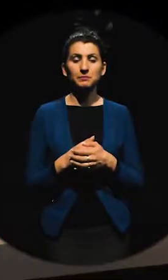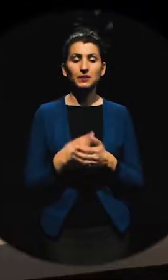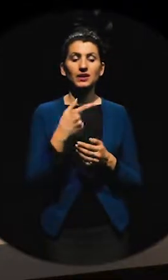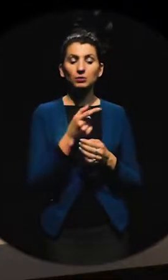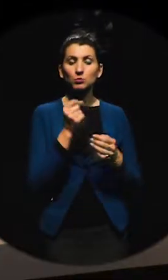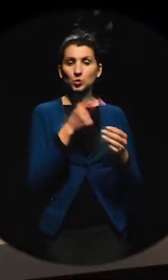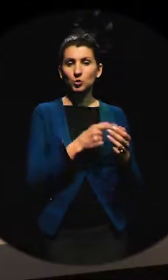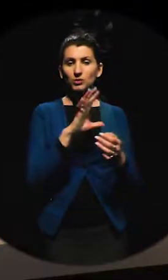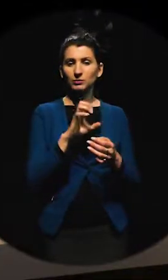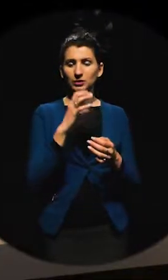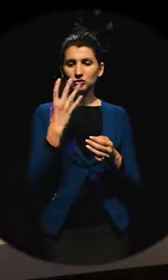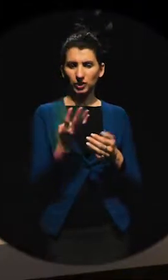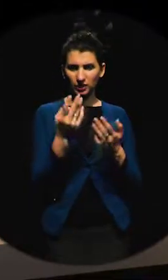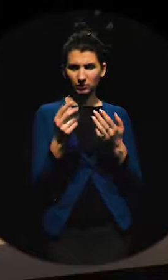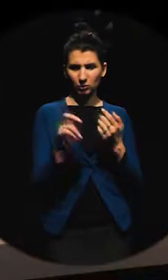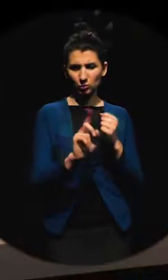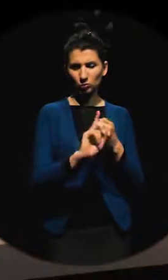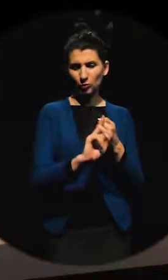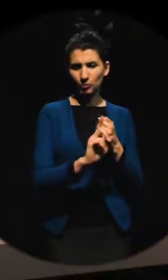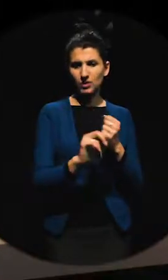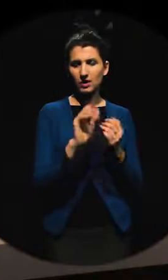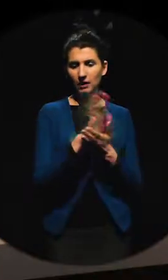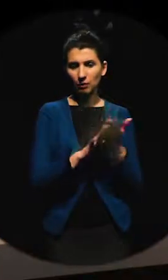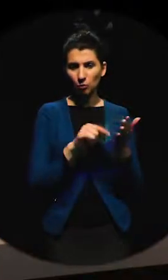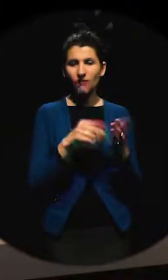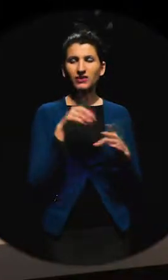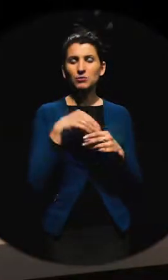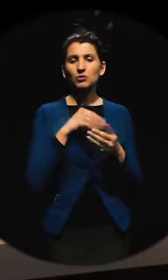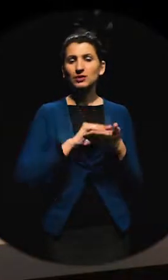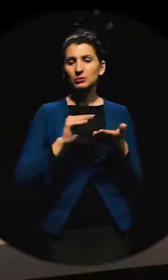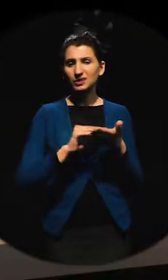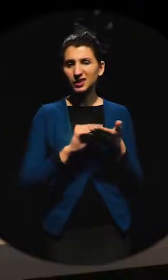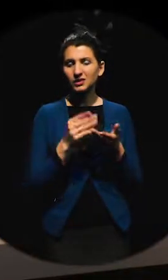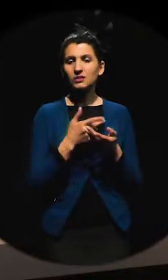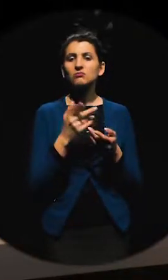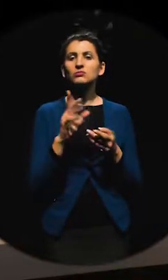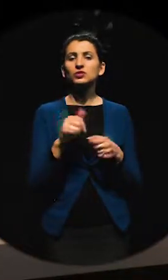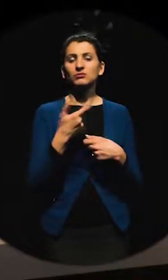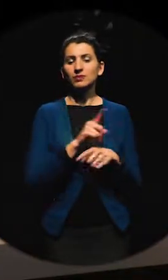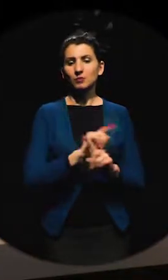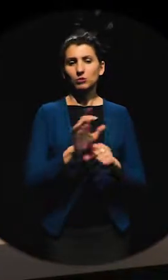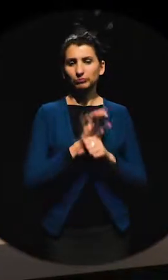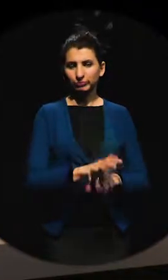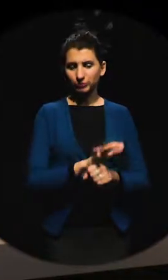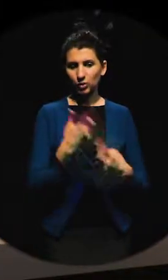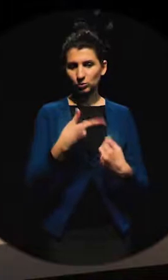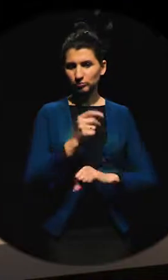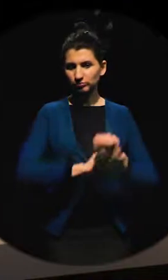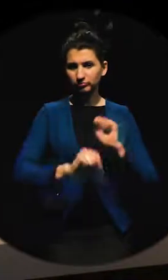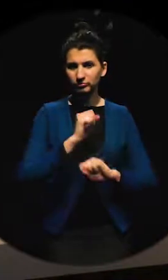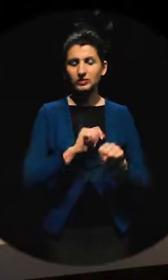taką deklarację czy postulat o zniesieniu dyskryminacji osób z